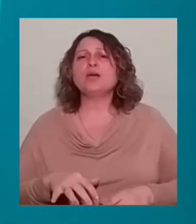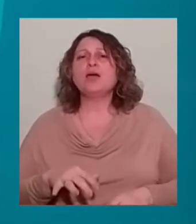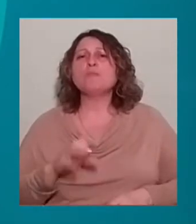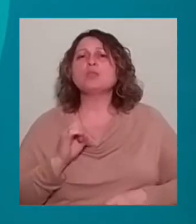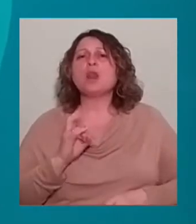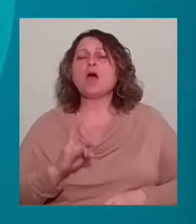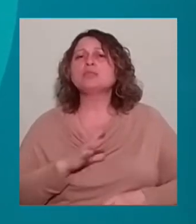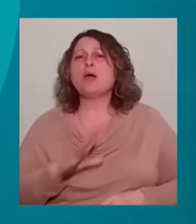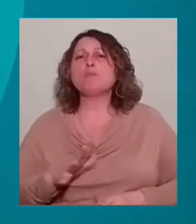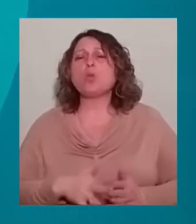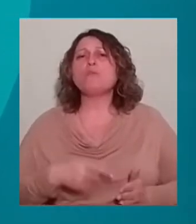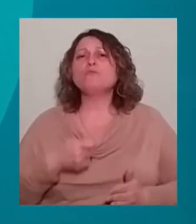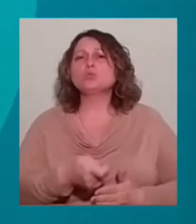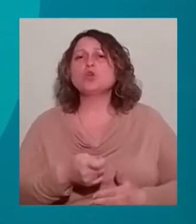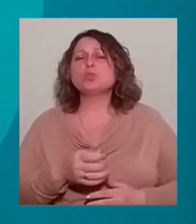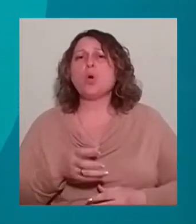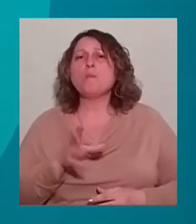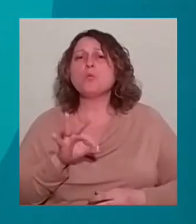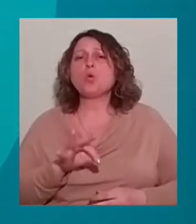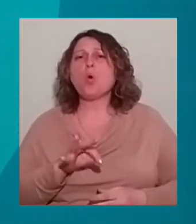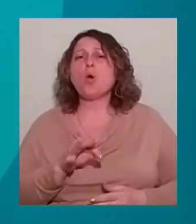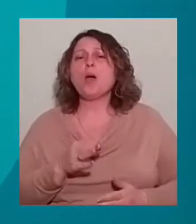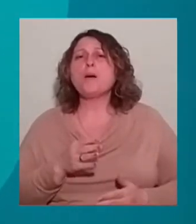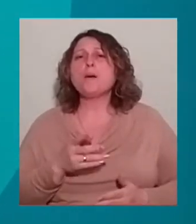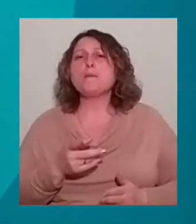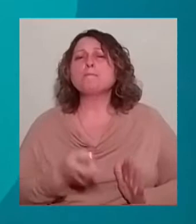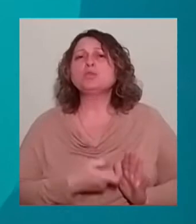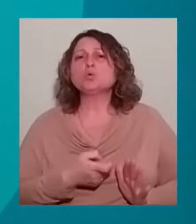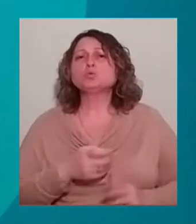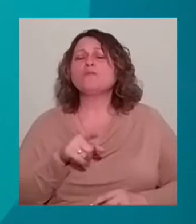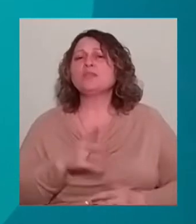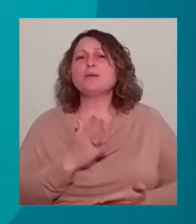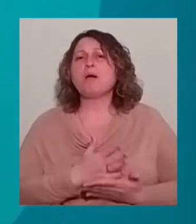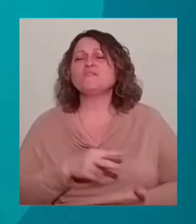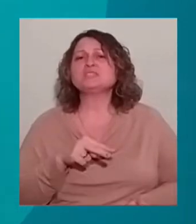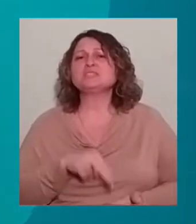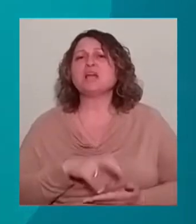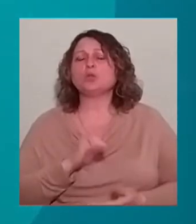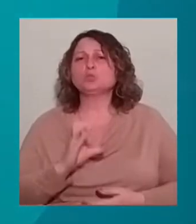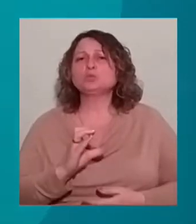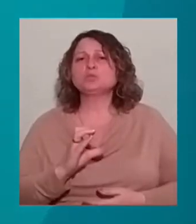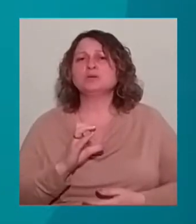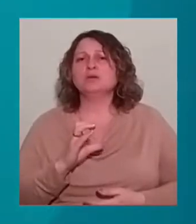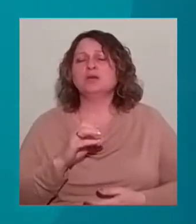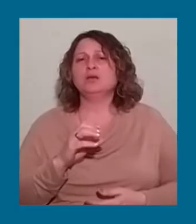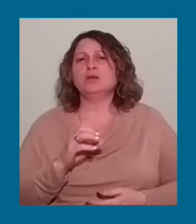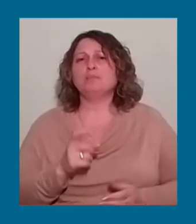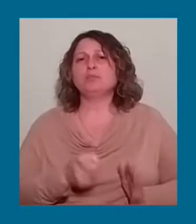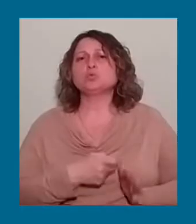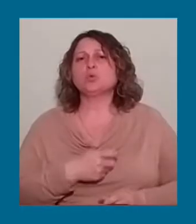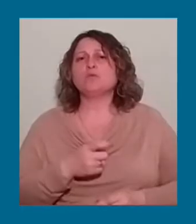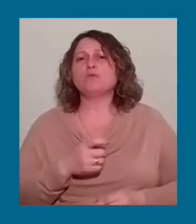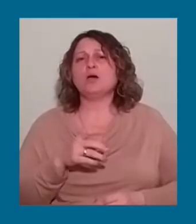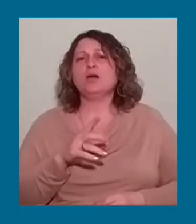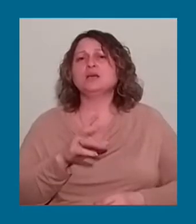вручено повідомлення про підозру. Тобто він не мав статусу підозрюваного. Наразі слідчі дії призупинені.